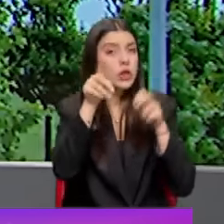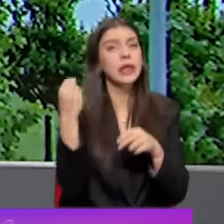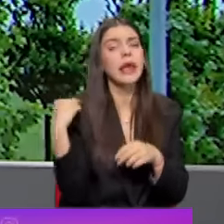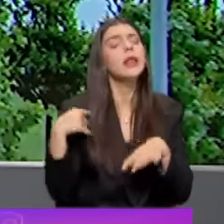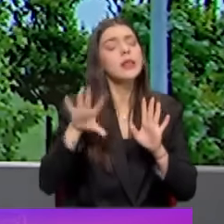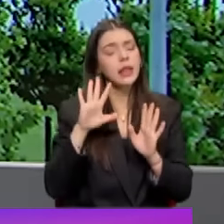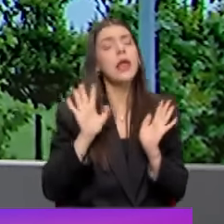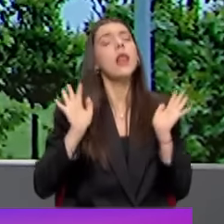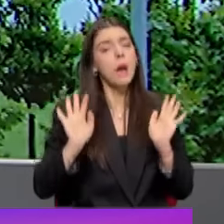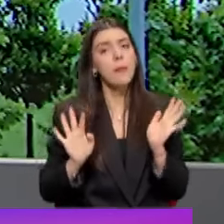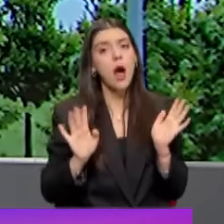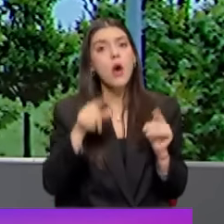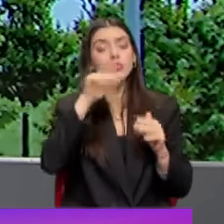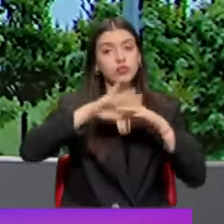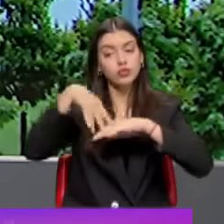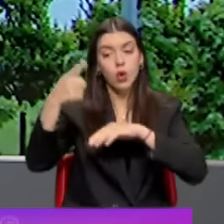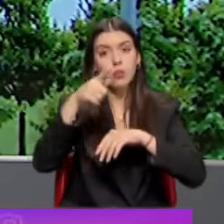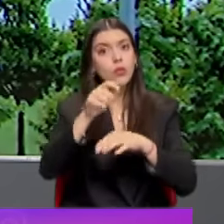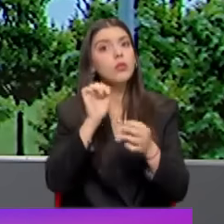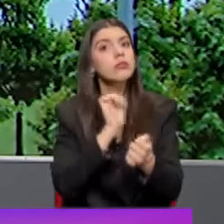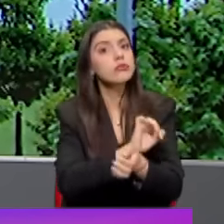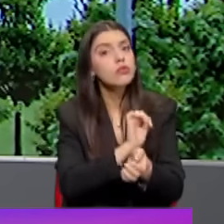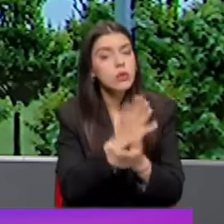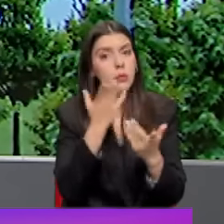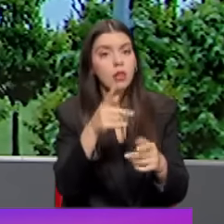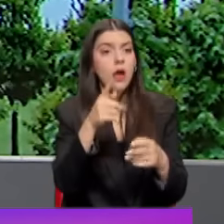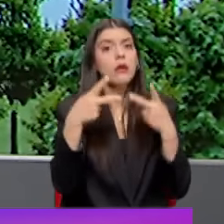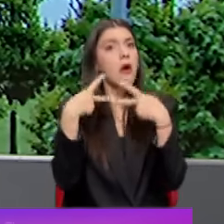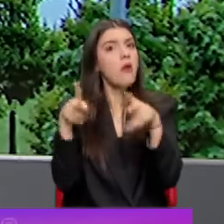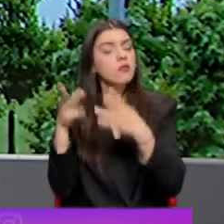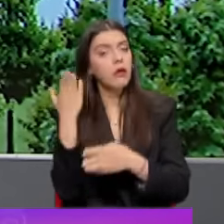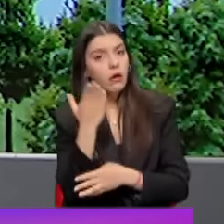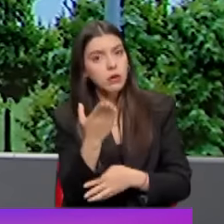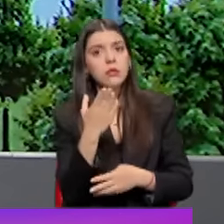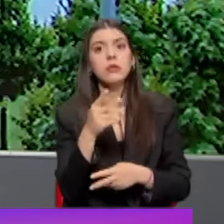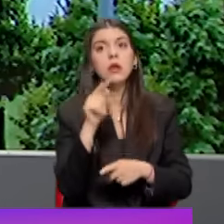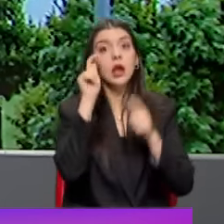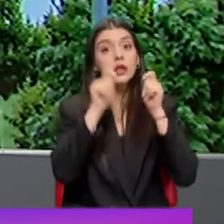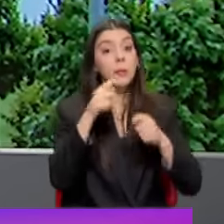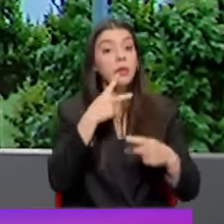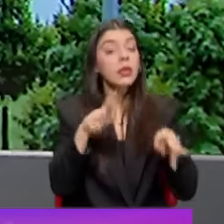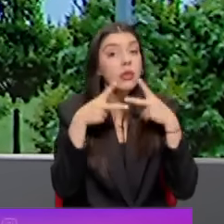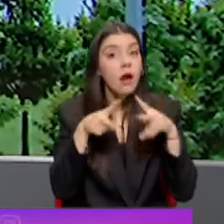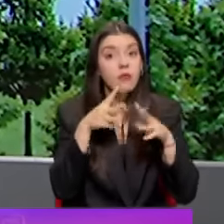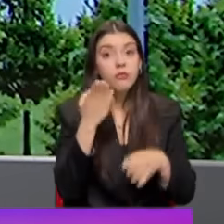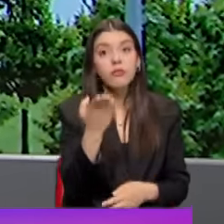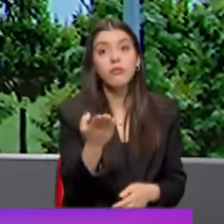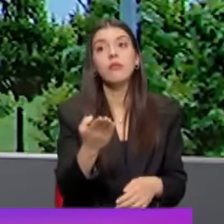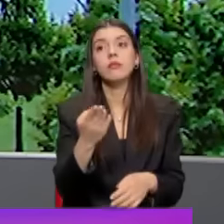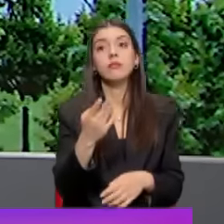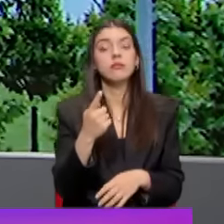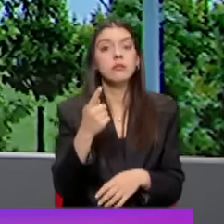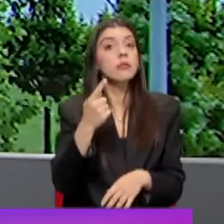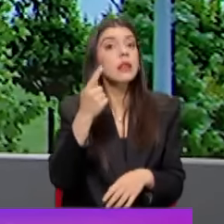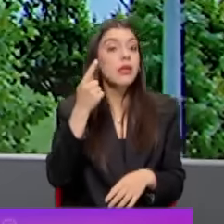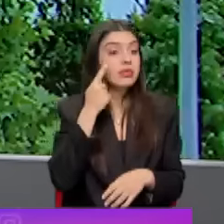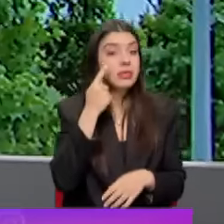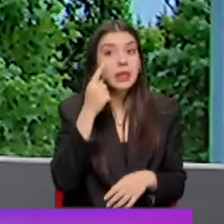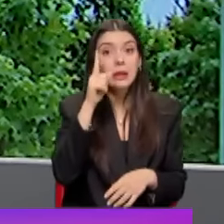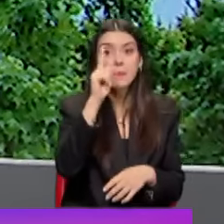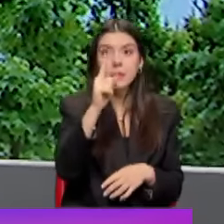sonrasında Bununla ilgili tutuklamalar Bununla ilgili tahliyeler yapılan itiraflar Sanığın bir